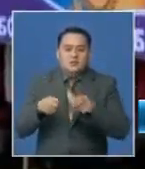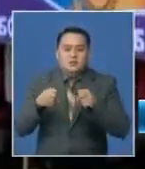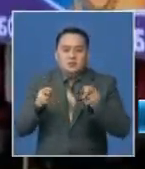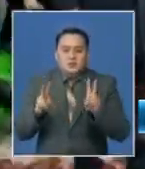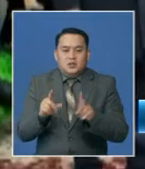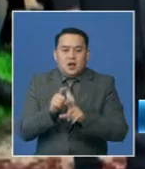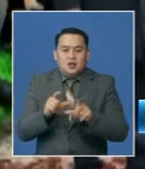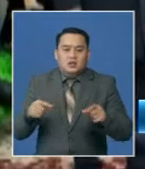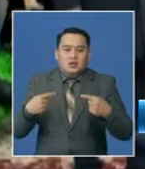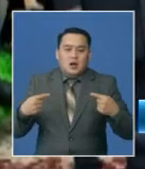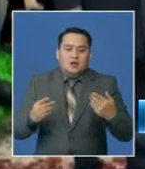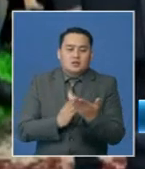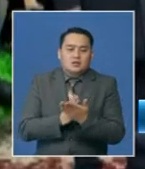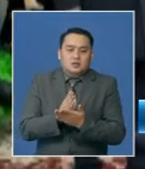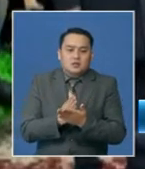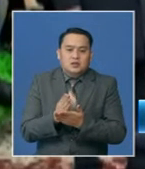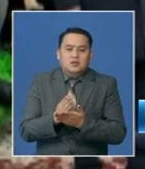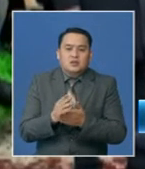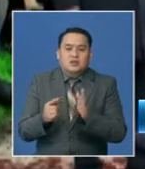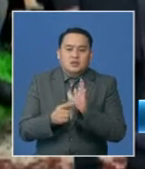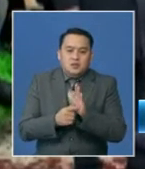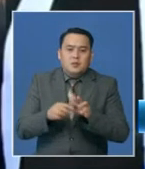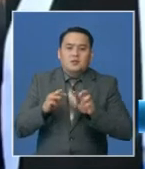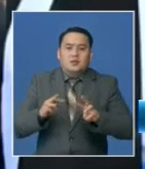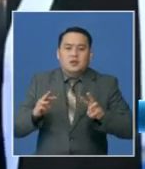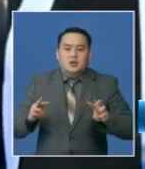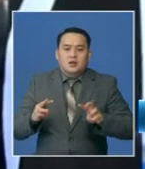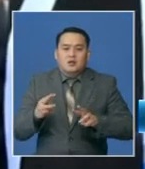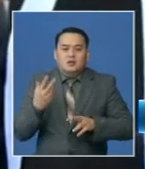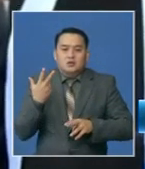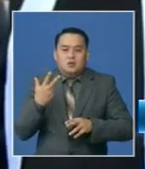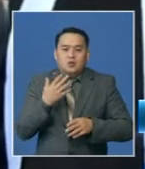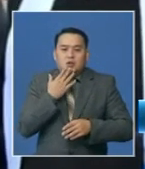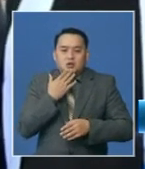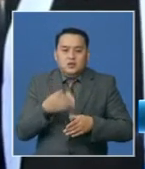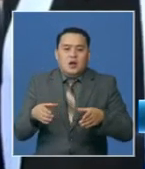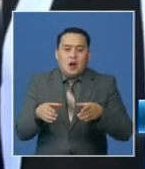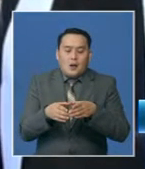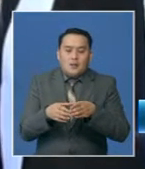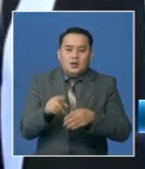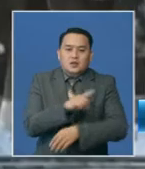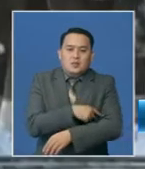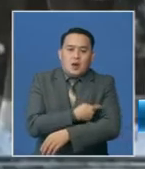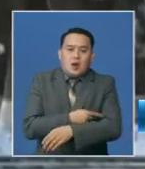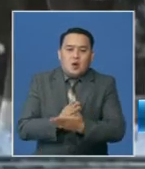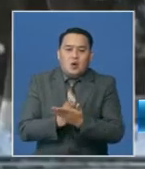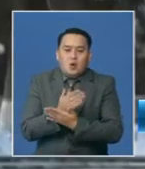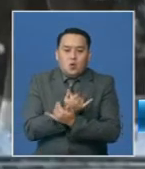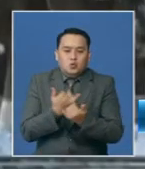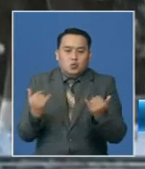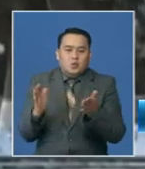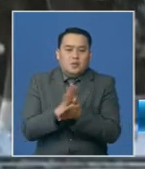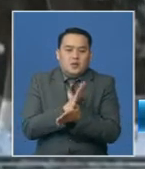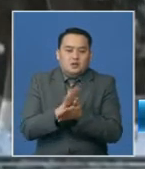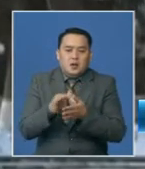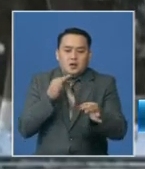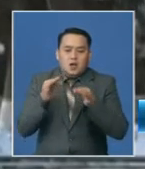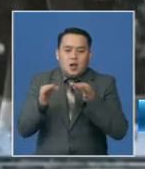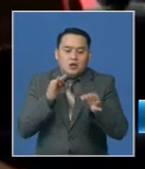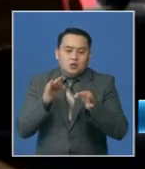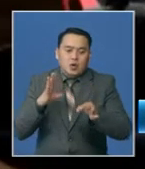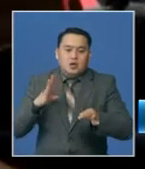«Тауэльсис Казахстан» прибыл в Южно-Казахстанскую область. На станцию Тулькубас его встречали с музыкой и угощениями, сообщает